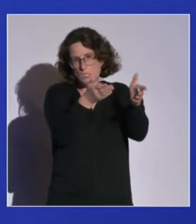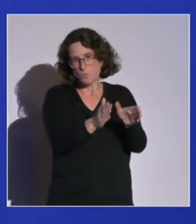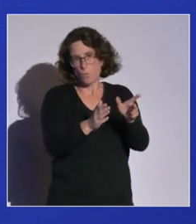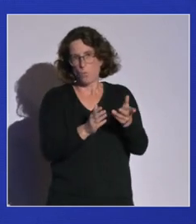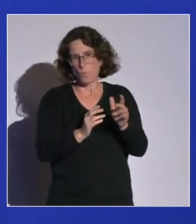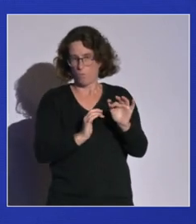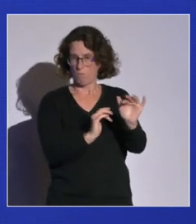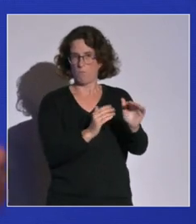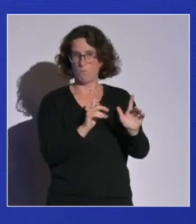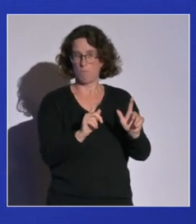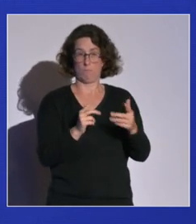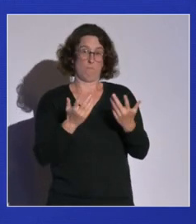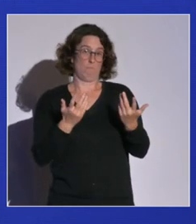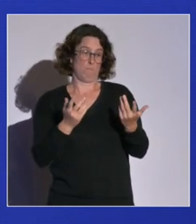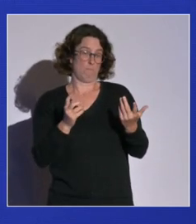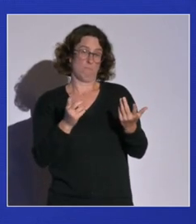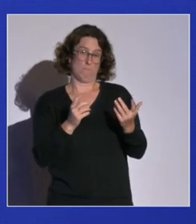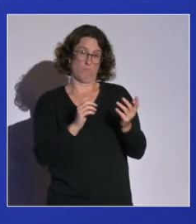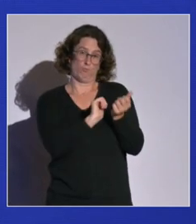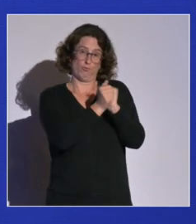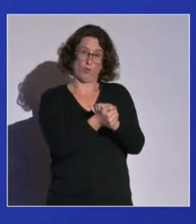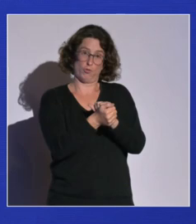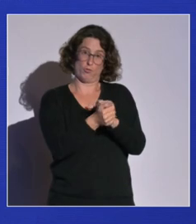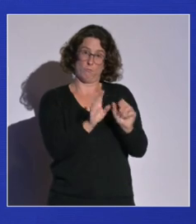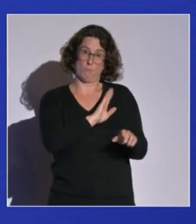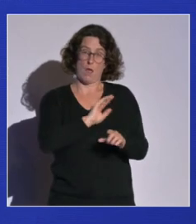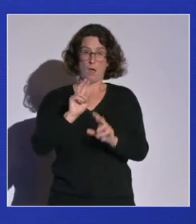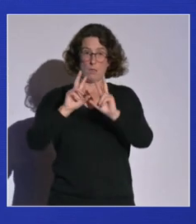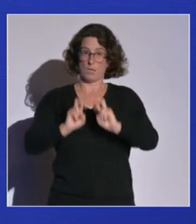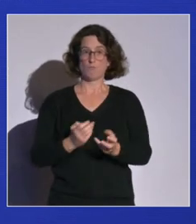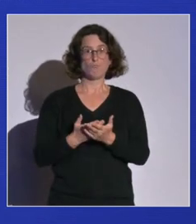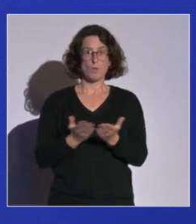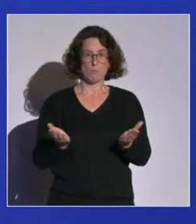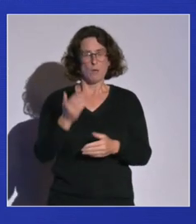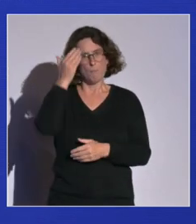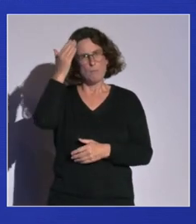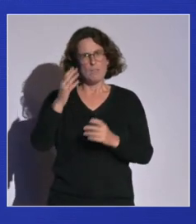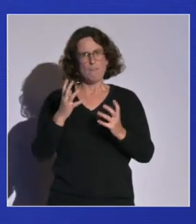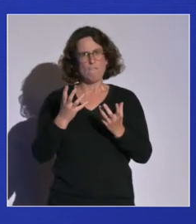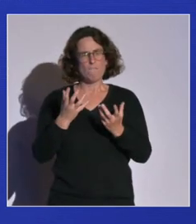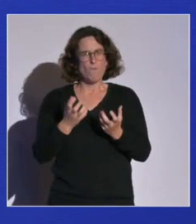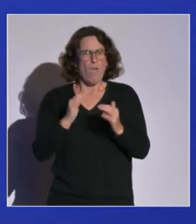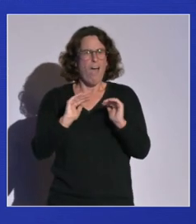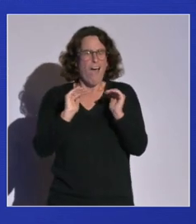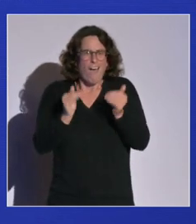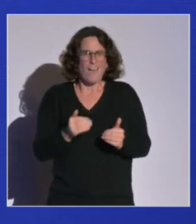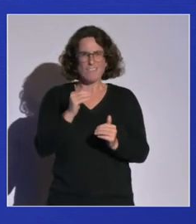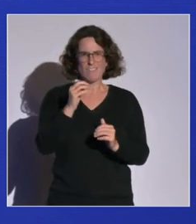très simple. Si on veut ne plus émettre de gaz à effet de serre, il y a